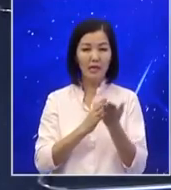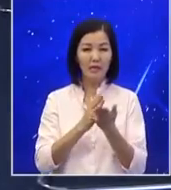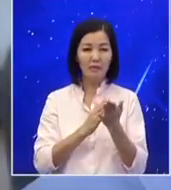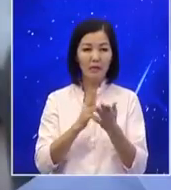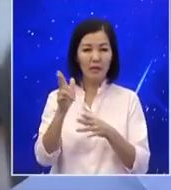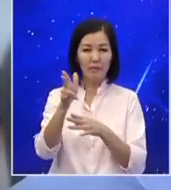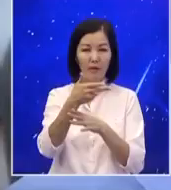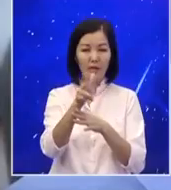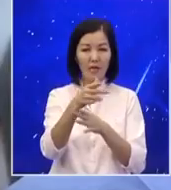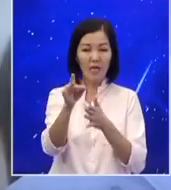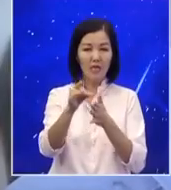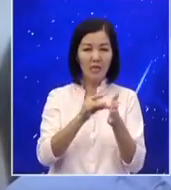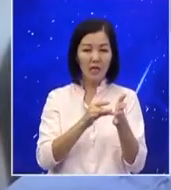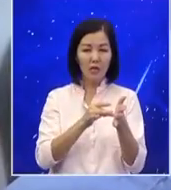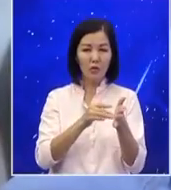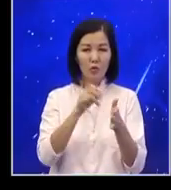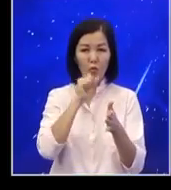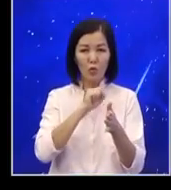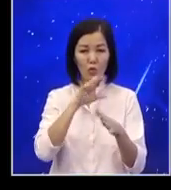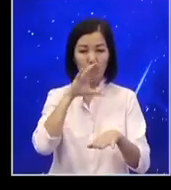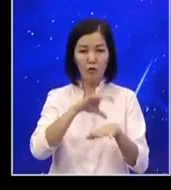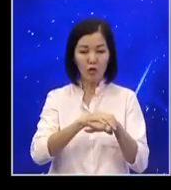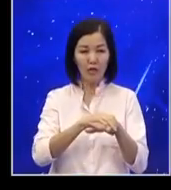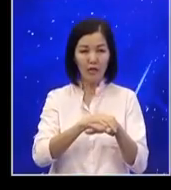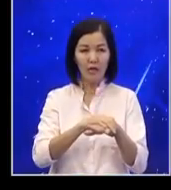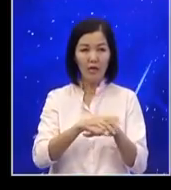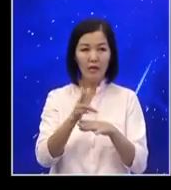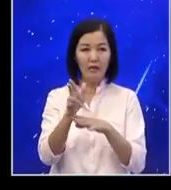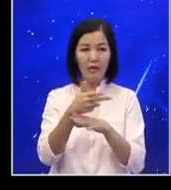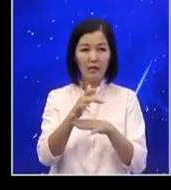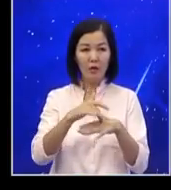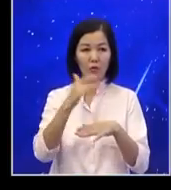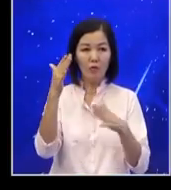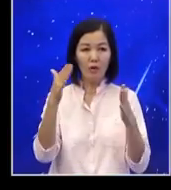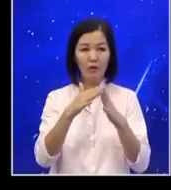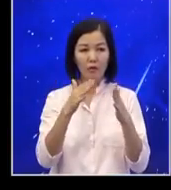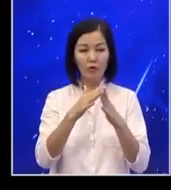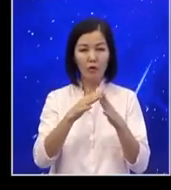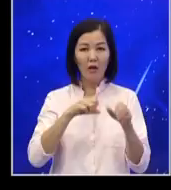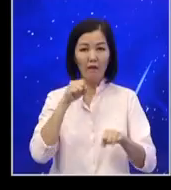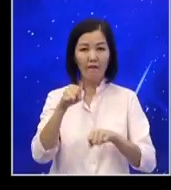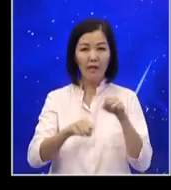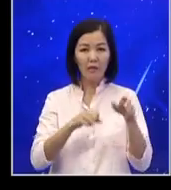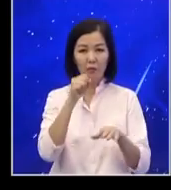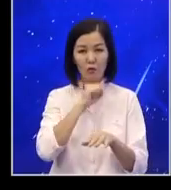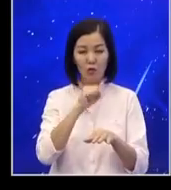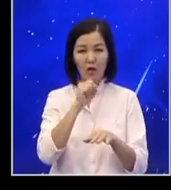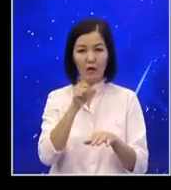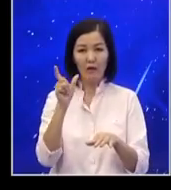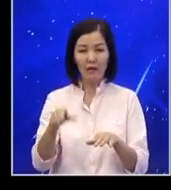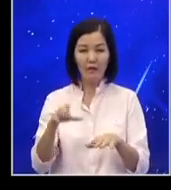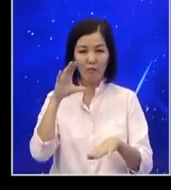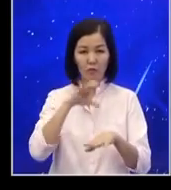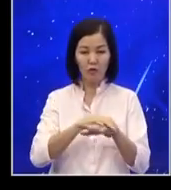бейне құрылғы арқылы ізін суытпай ұрын ұстады. Мына тағы бір жазба көпқабатты тұрғын үйдің бірінен велосипедті қол еткен күдіктінің